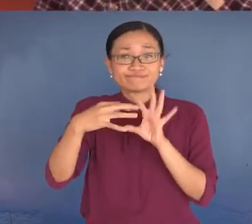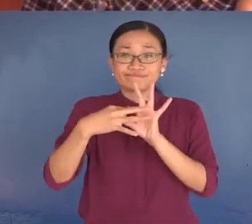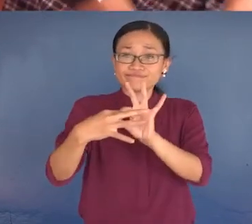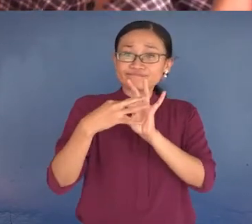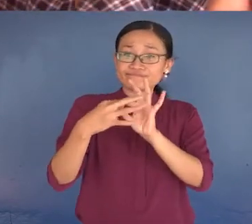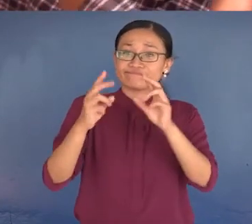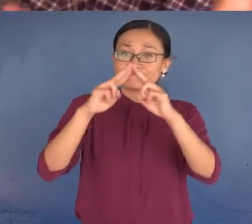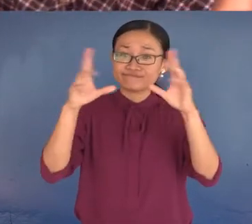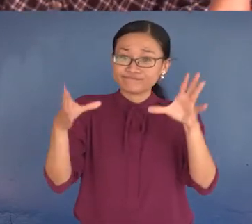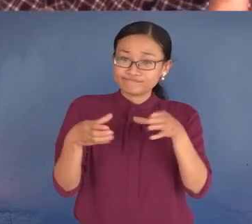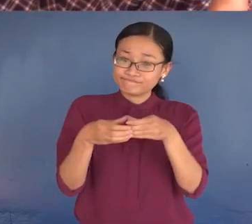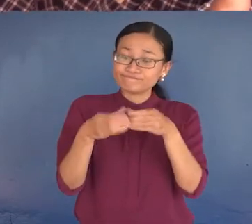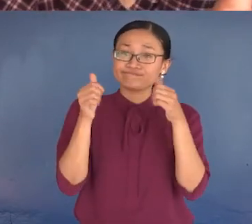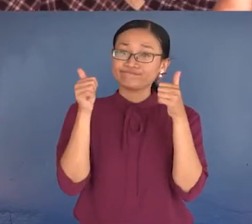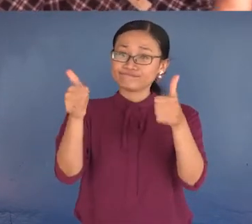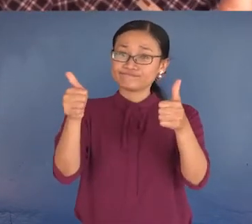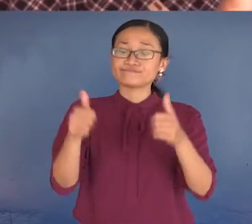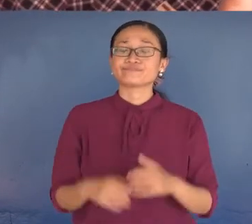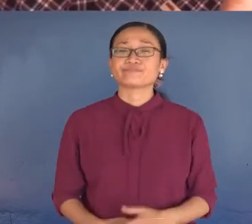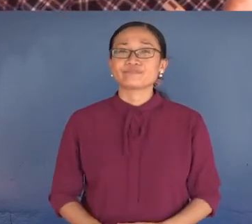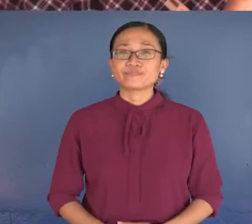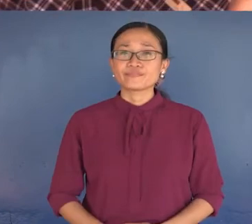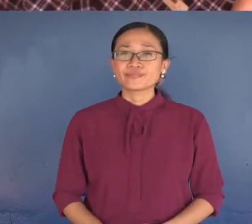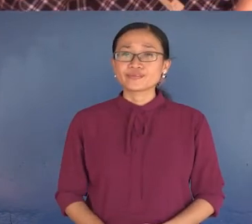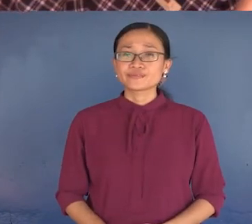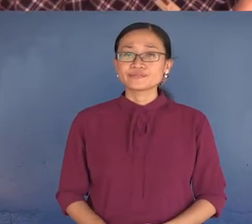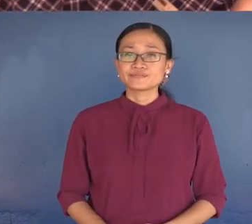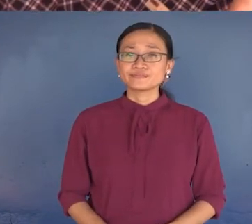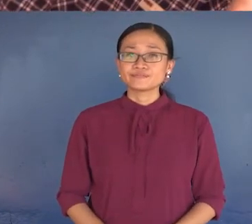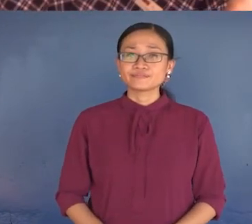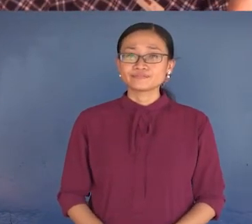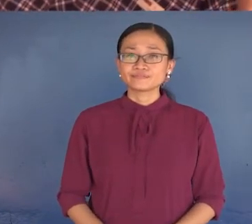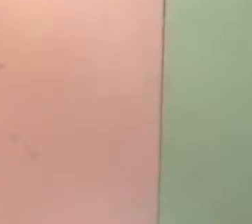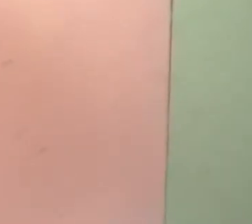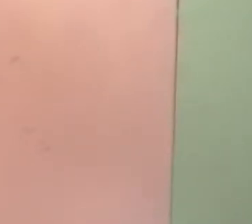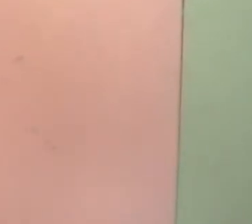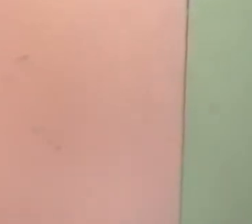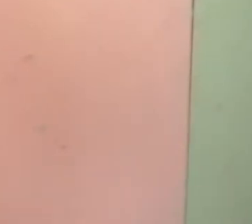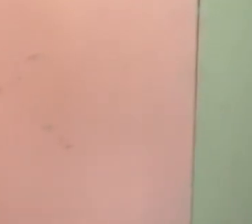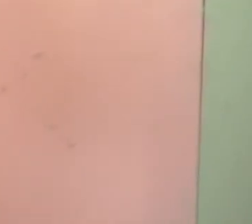គាត់មានបទពិសោធន៍នៅក្នុងការទំនាក់ទំនងនៅក្នុងសង្គម